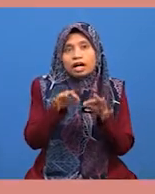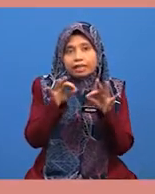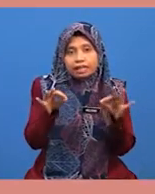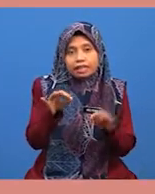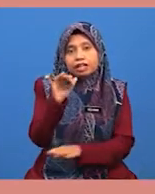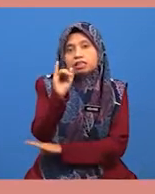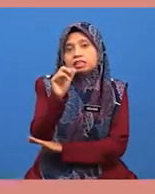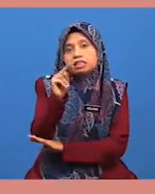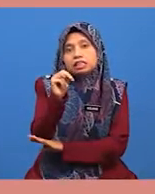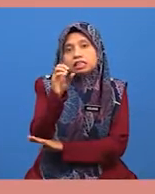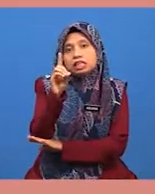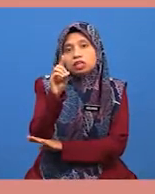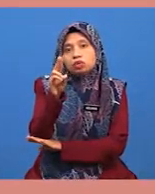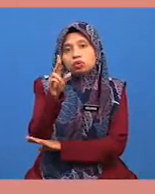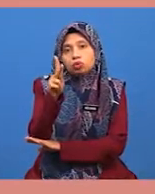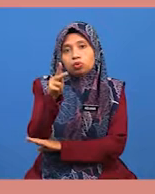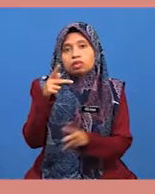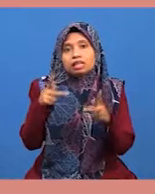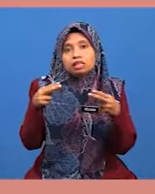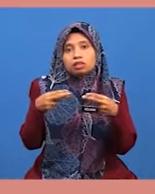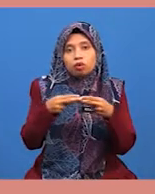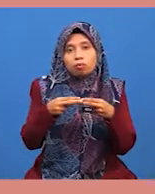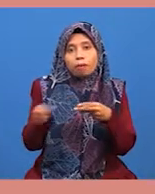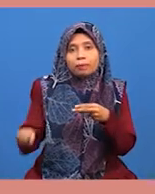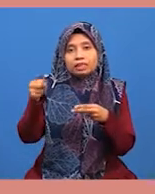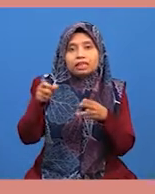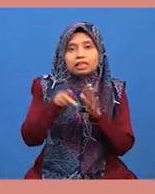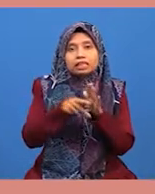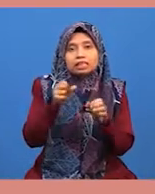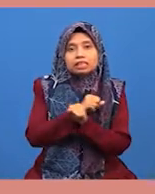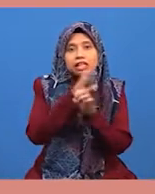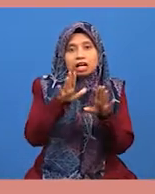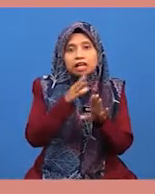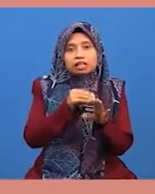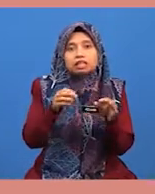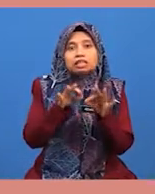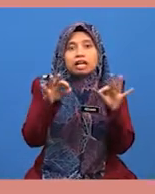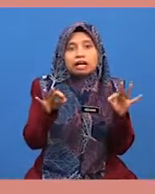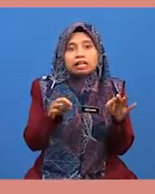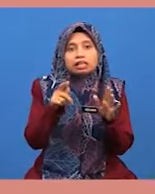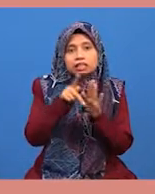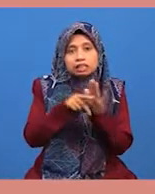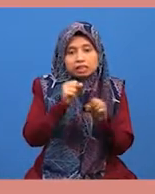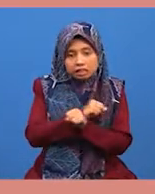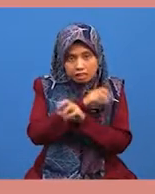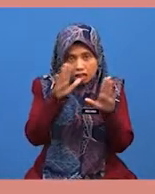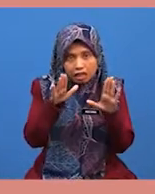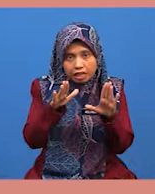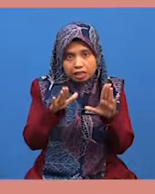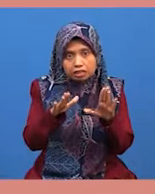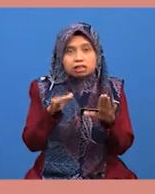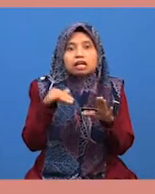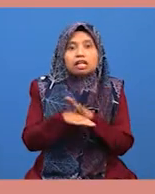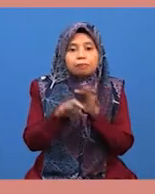menunjukkan ayat induk, kata hubung pancangan keterangan dan ayat keterangan yang terdapat